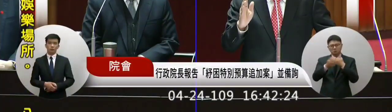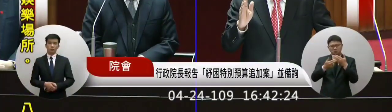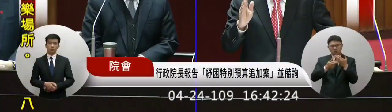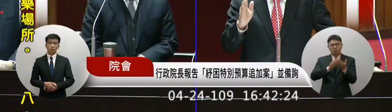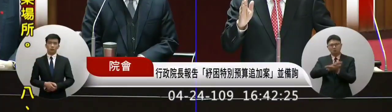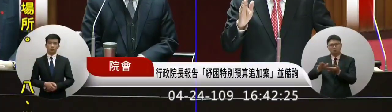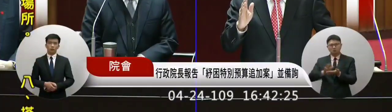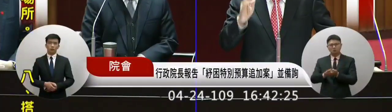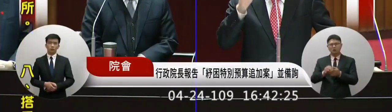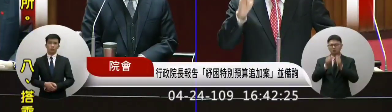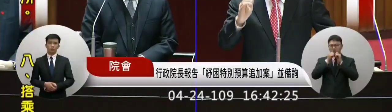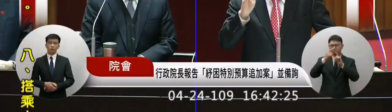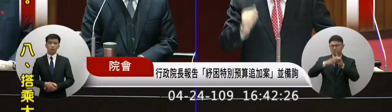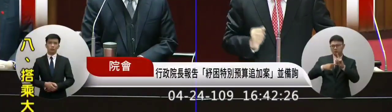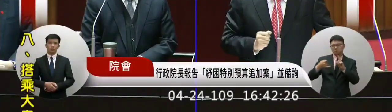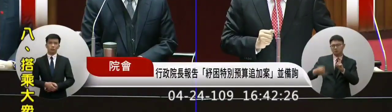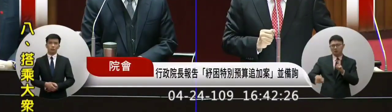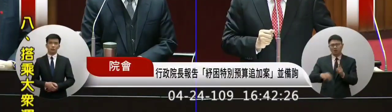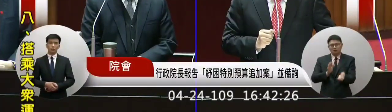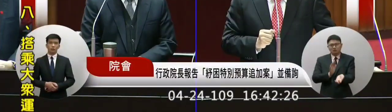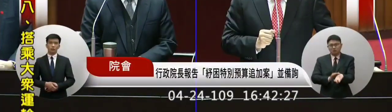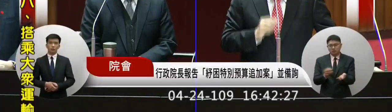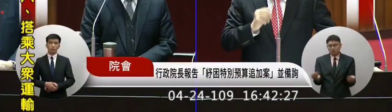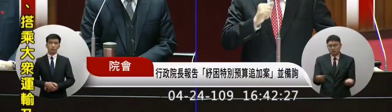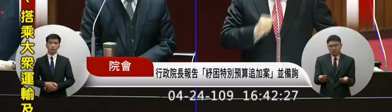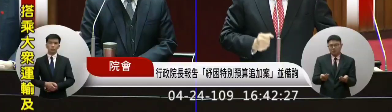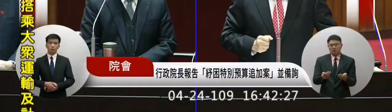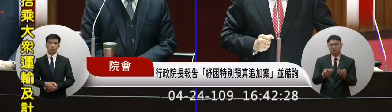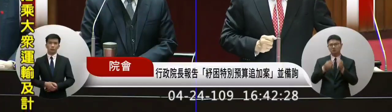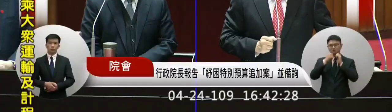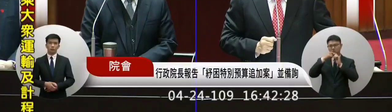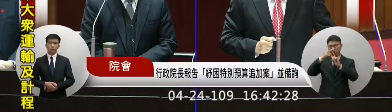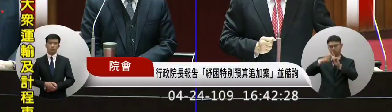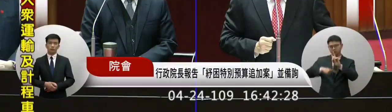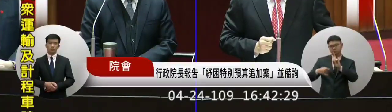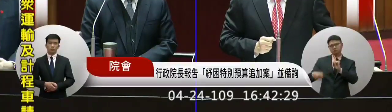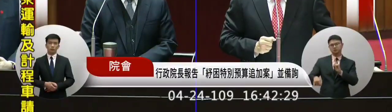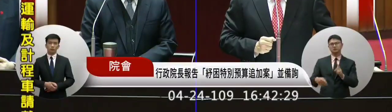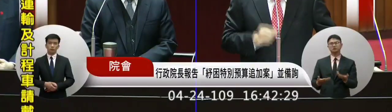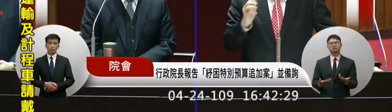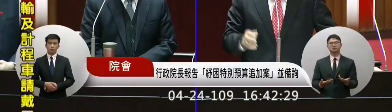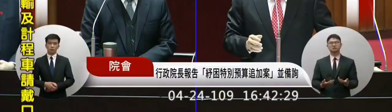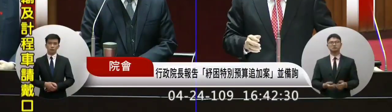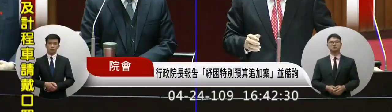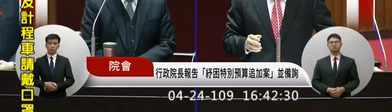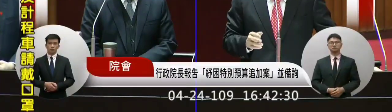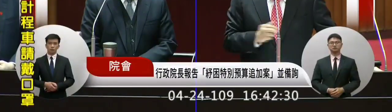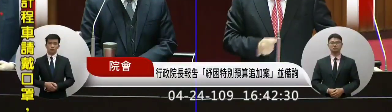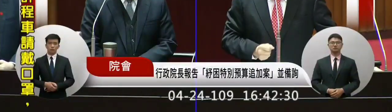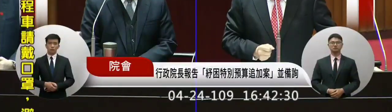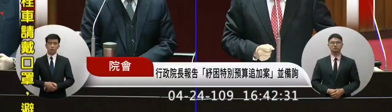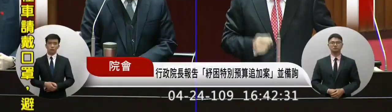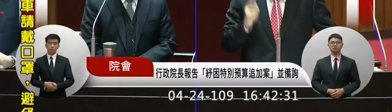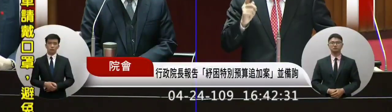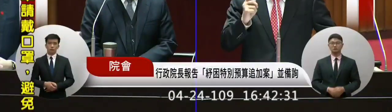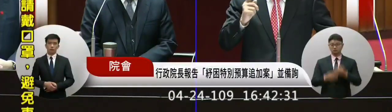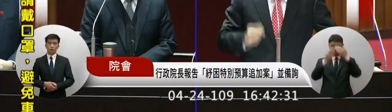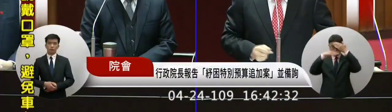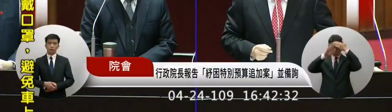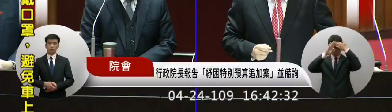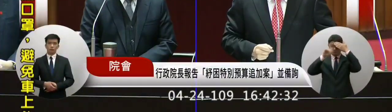跟品质跟医药的水平它非常的低落，甚至啊在印